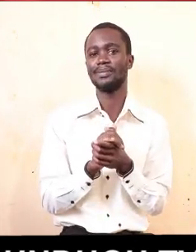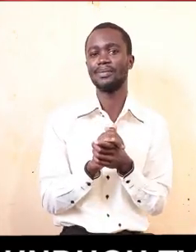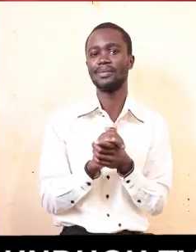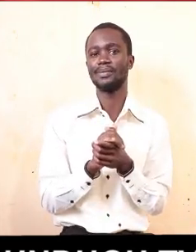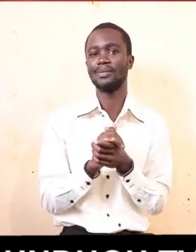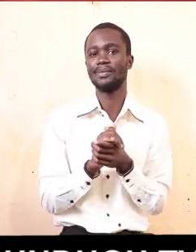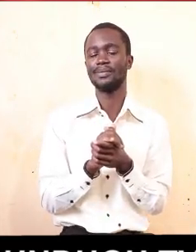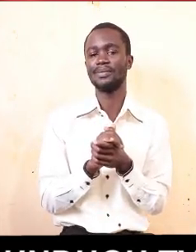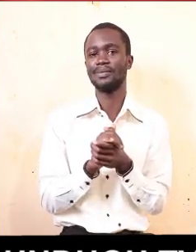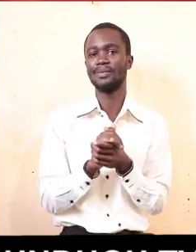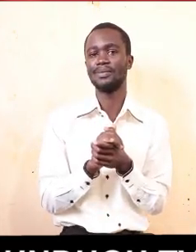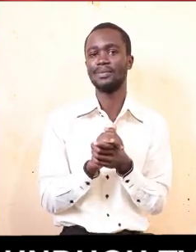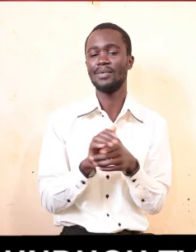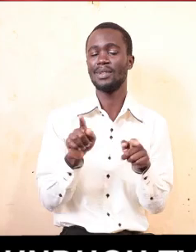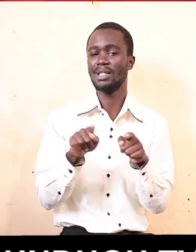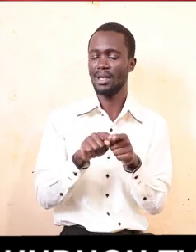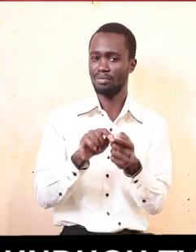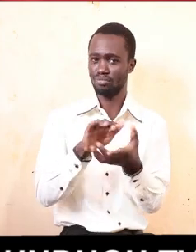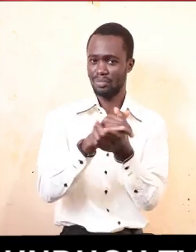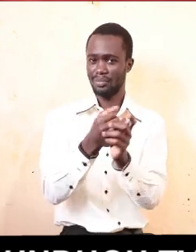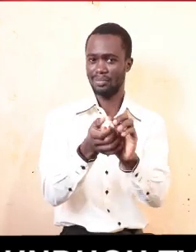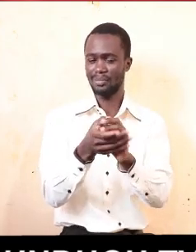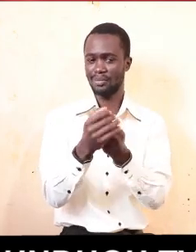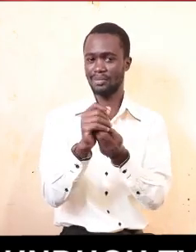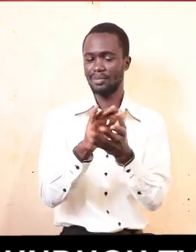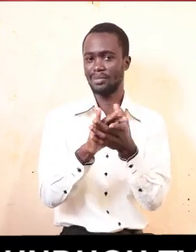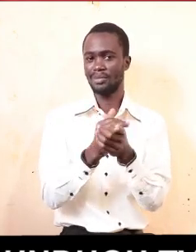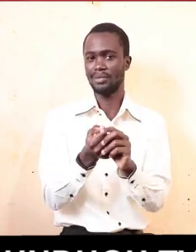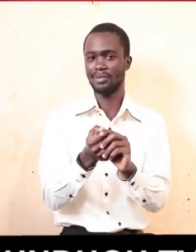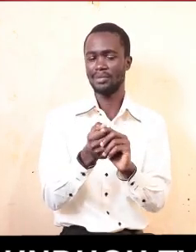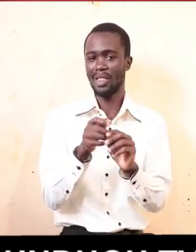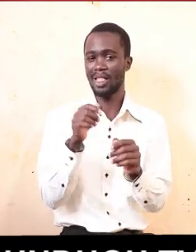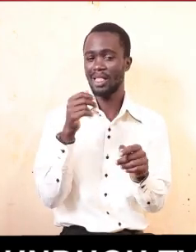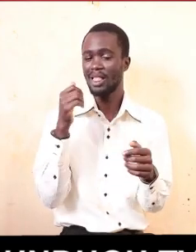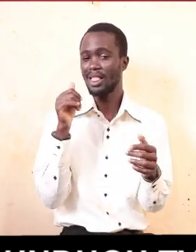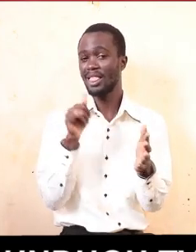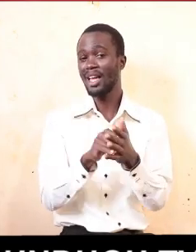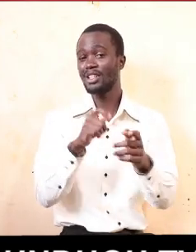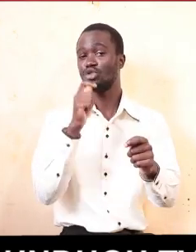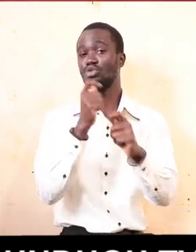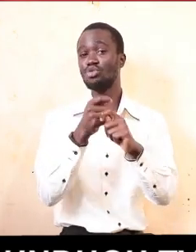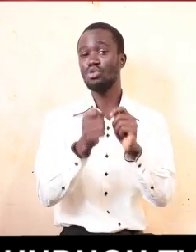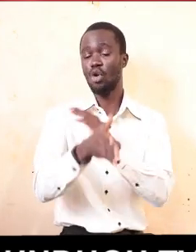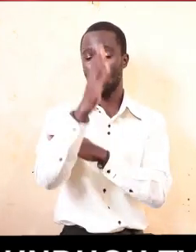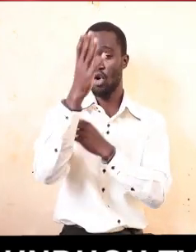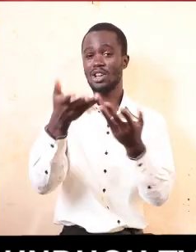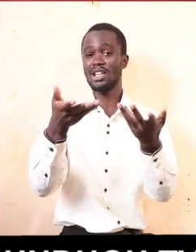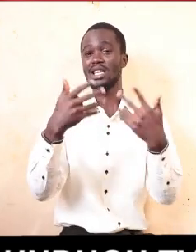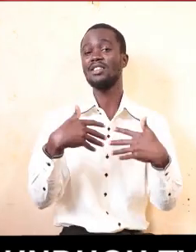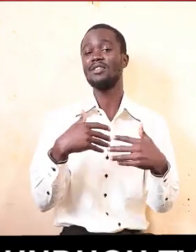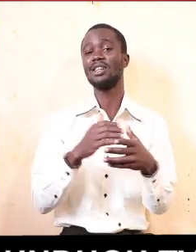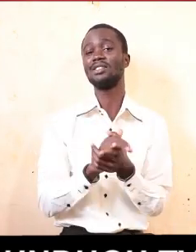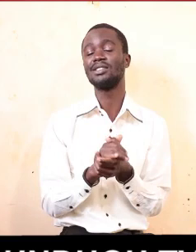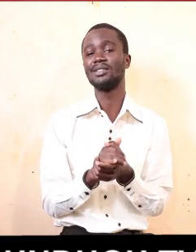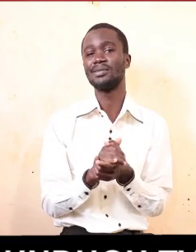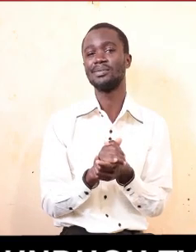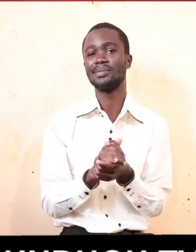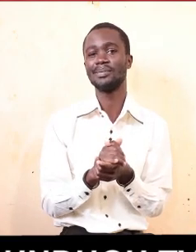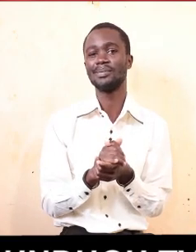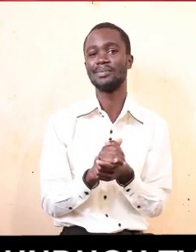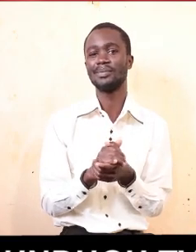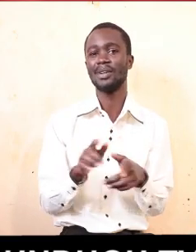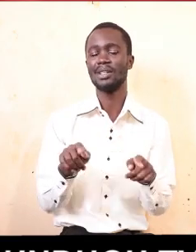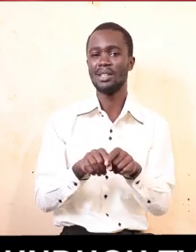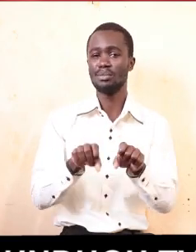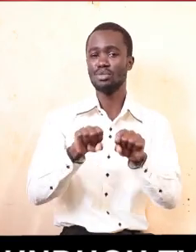uko kunawa mikono, hiyo ni silaha Mungu ametupa. Na pia